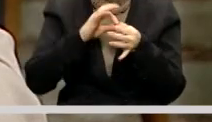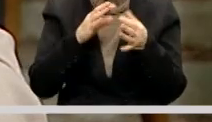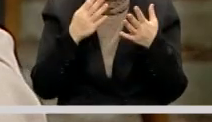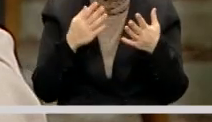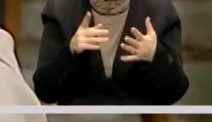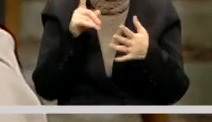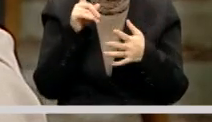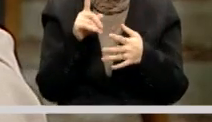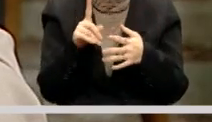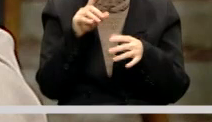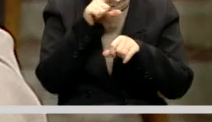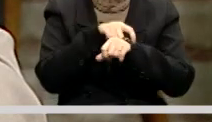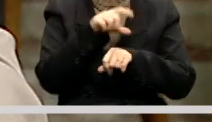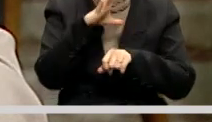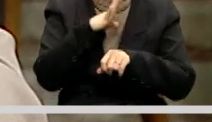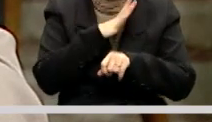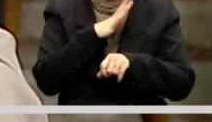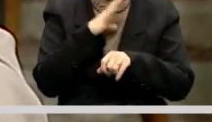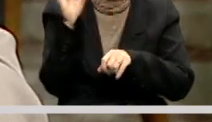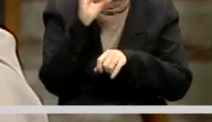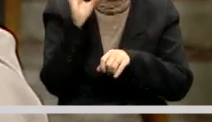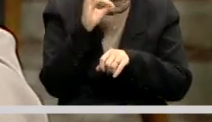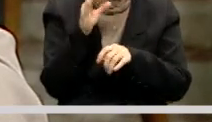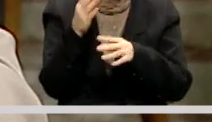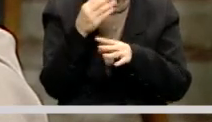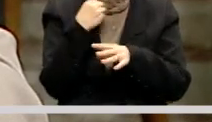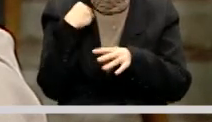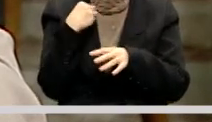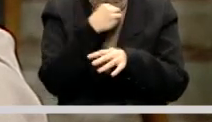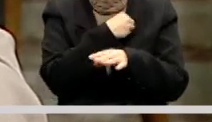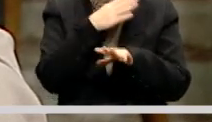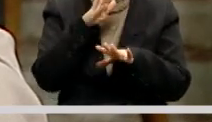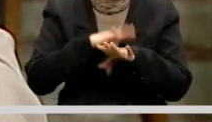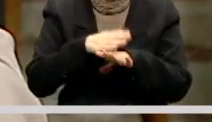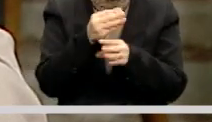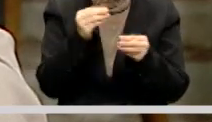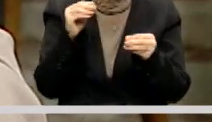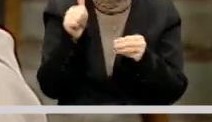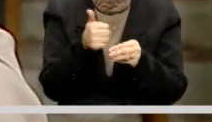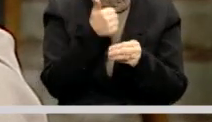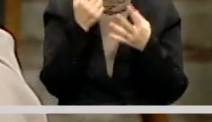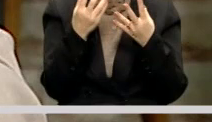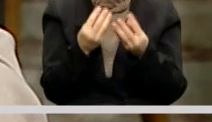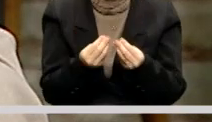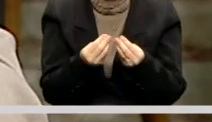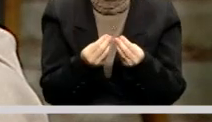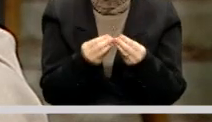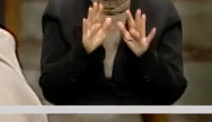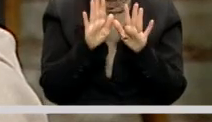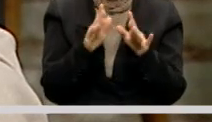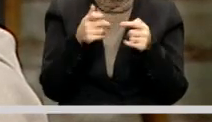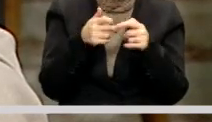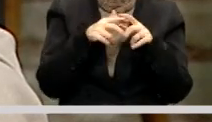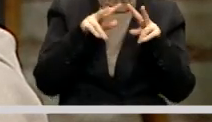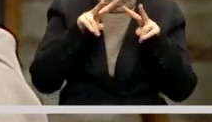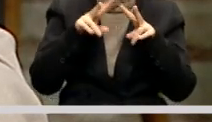bir nörodejeneratif hastalık varsa önünde erkenden tedbir ve tedavilerini almak çok akıllıca bir seçenek oluyor. Ama REM uykusu